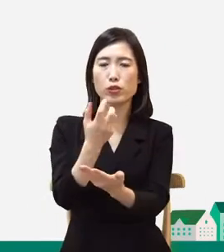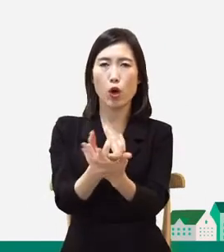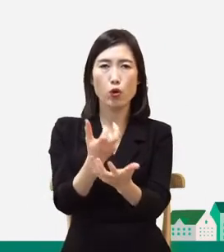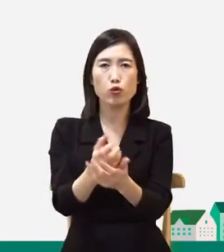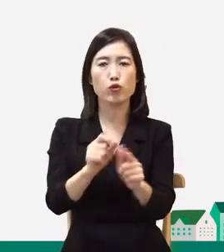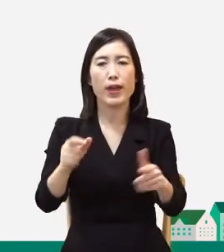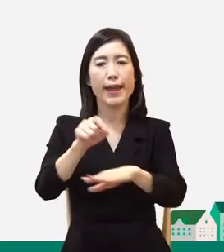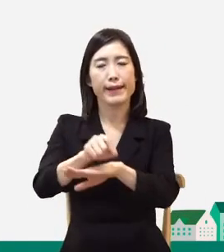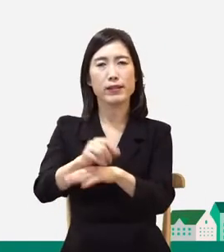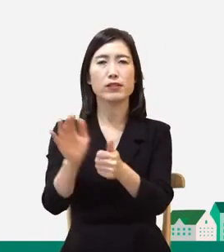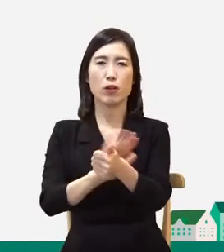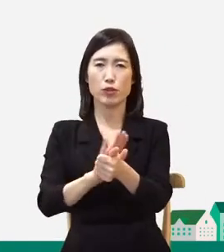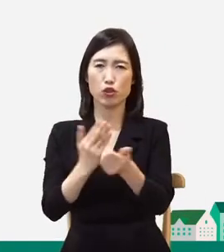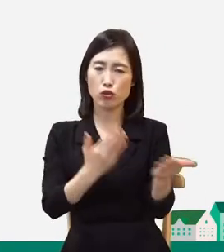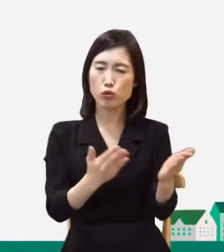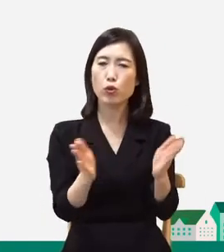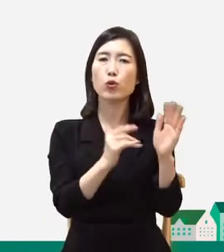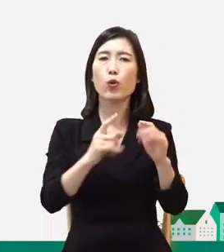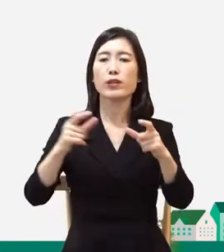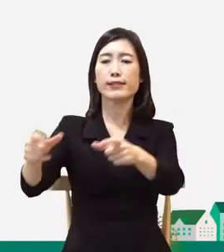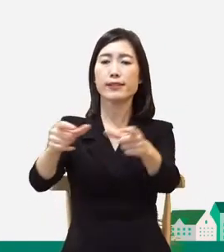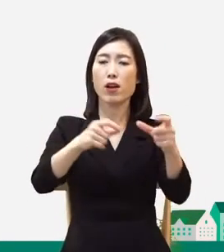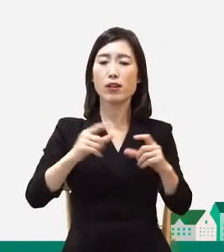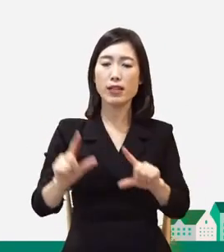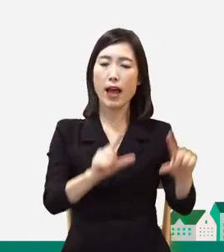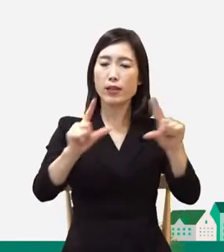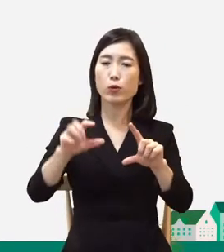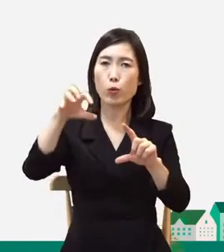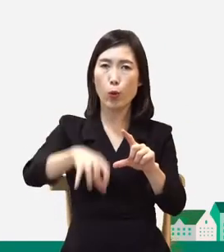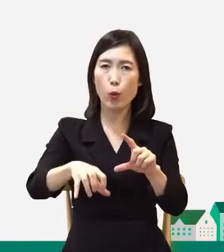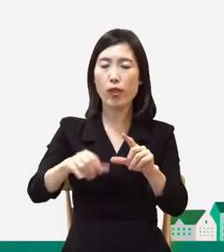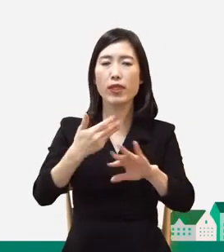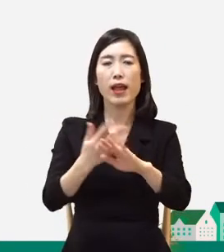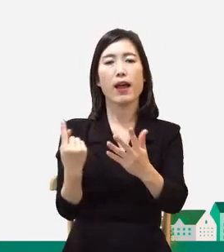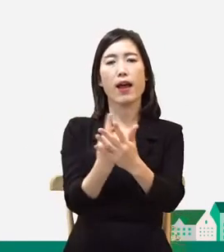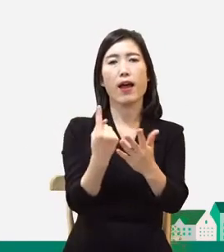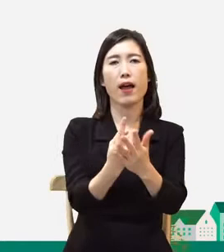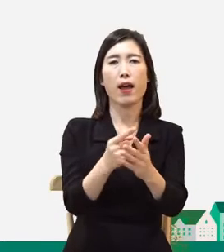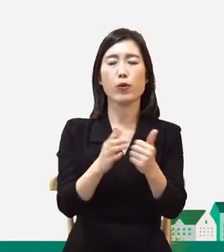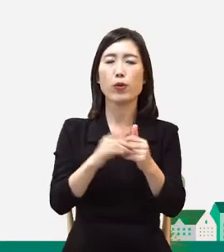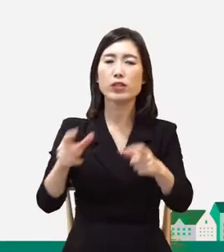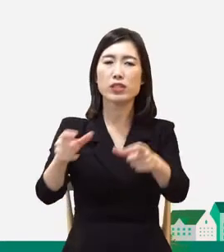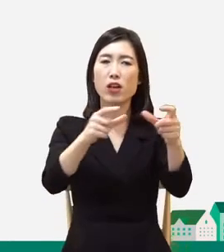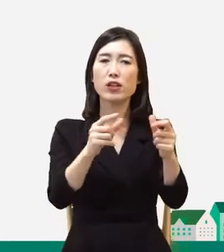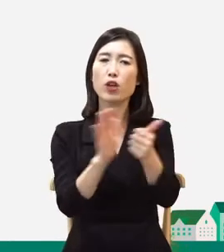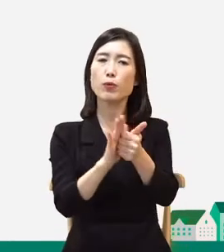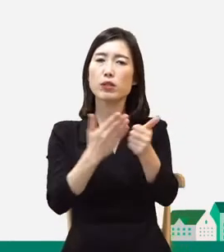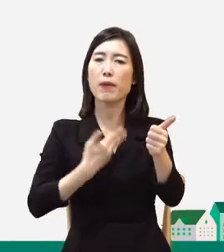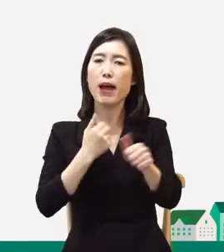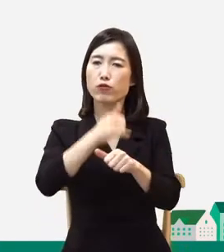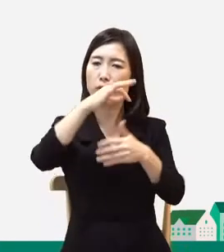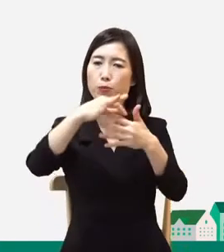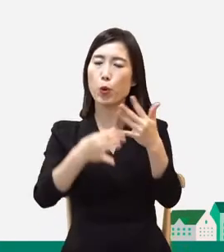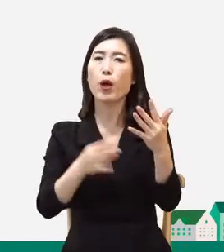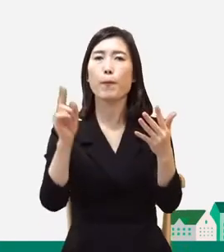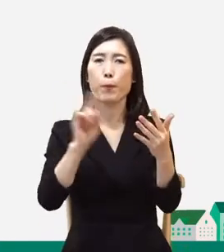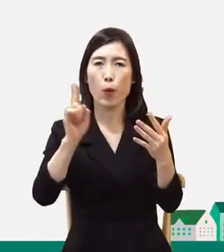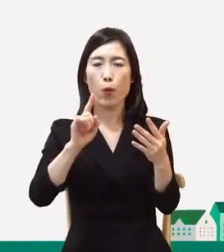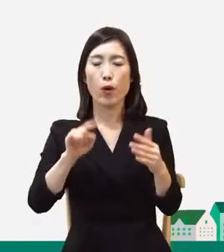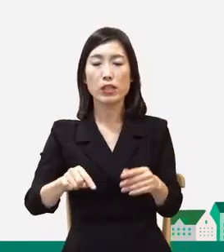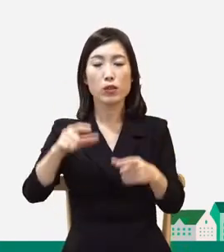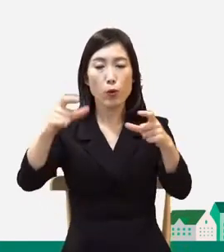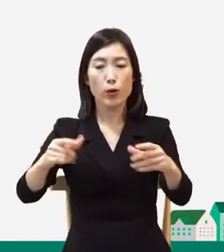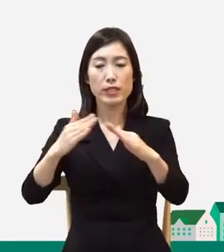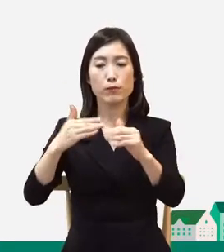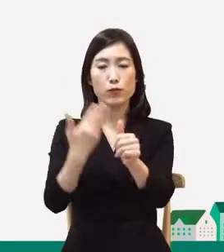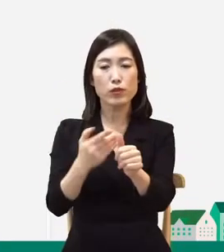그리고 마지막으로 지역사회 연계 서비스가 있습니다. 지역사회 자원 및 연계 활동을 통해 지역사회에서 정착하실 수